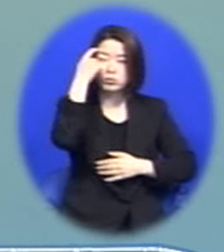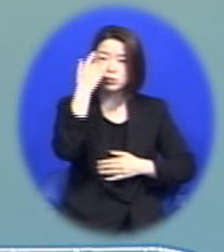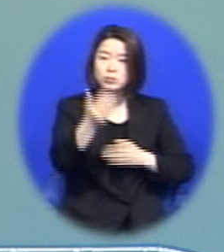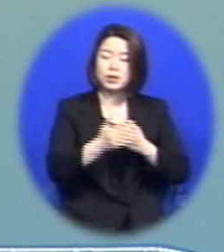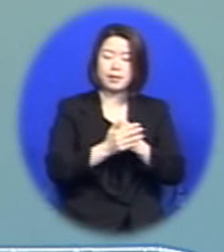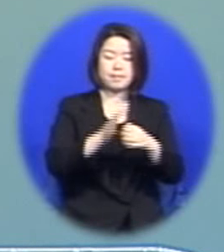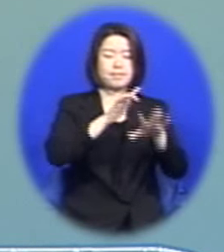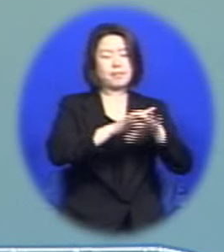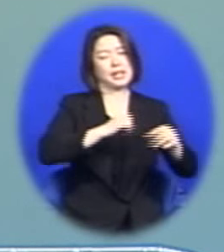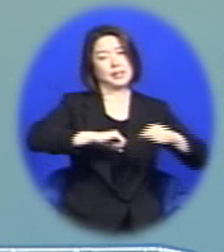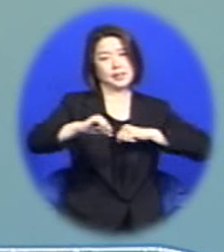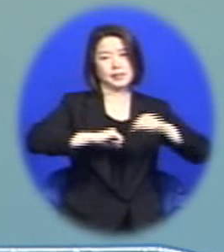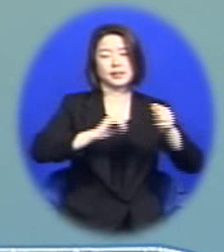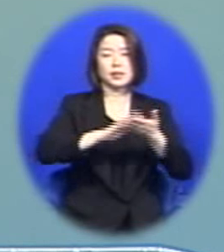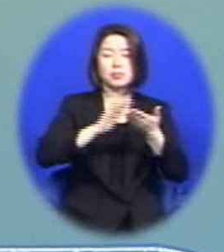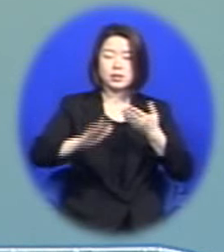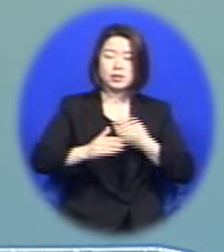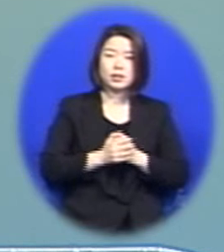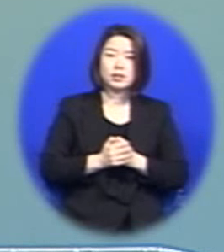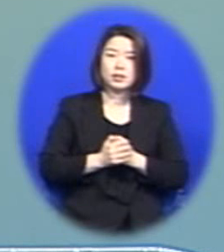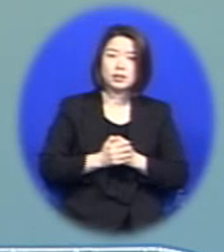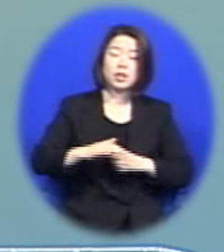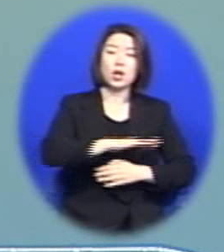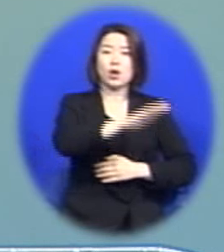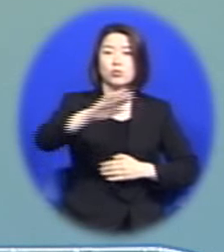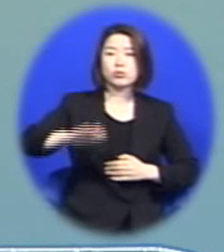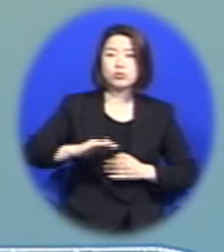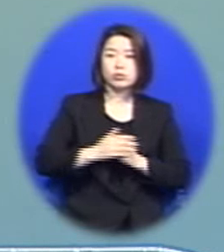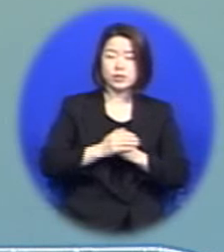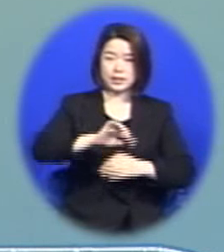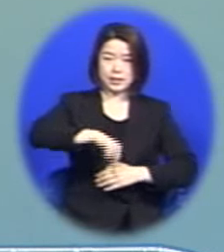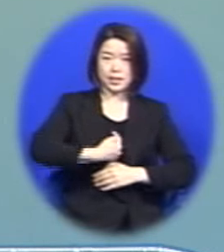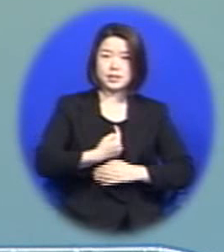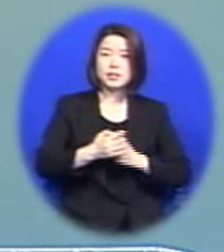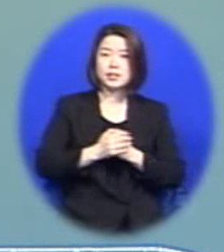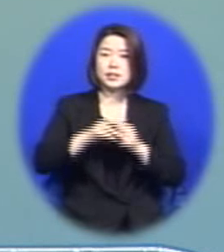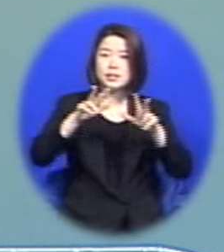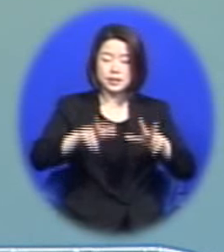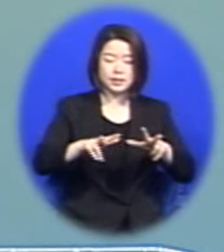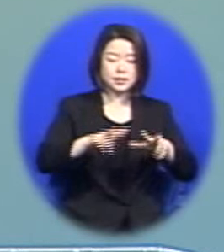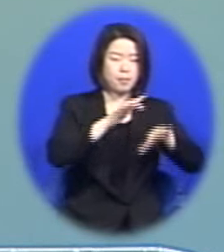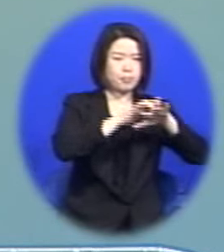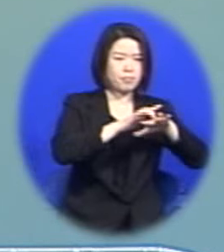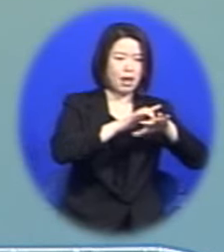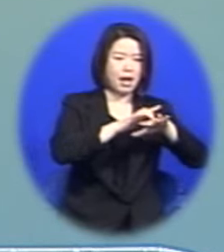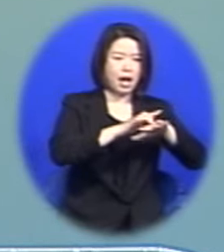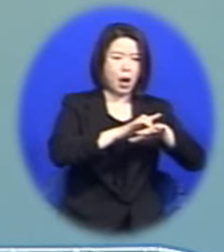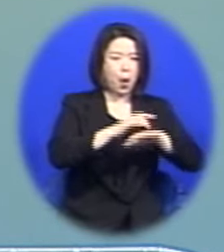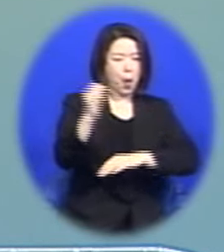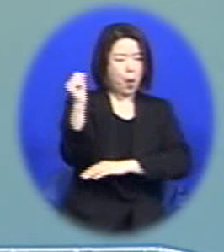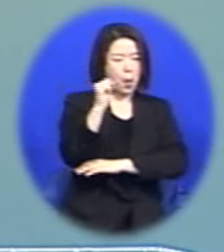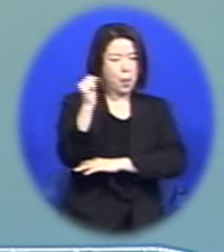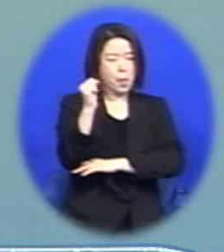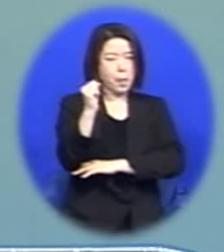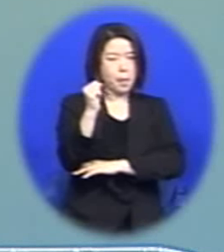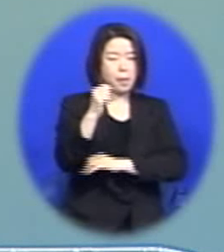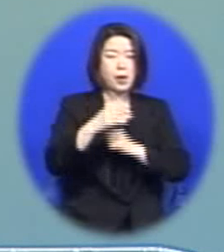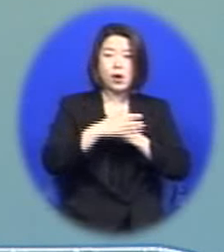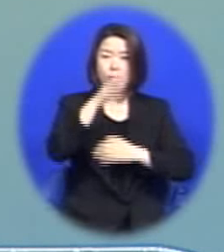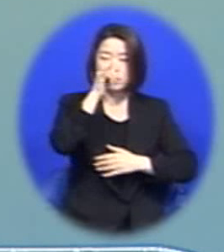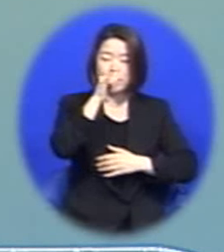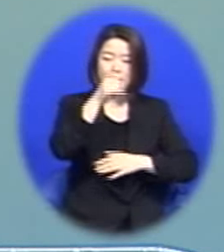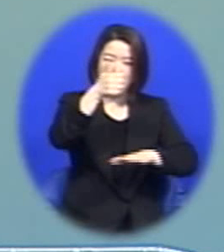것입니다 여러분 우리 자신이 지금 막 회계 휘둘리고 있다 고 하는 결정적인